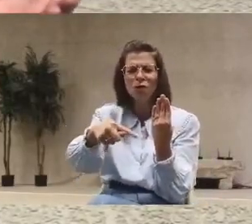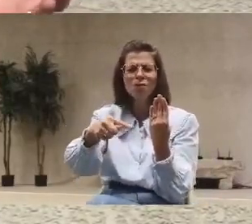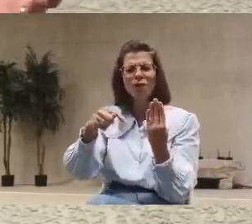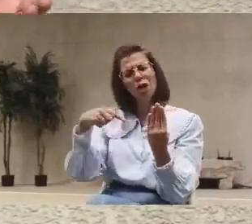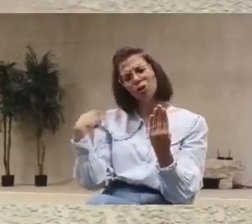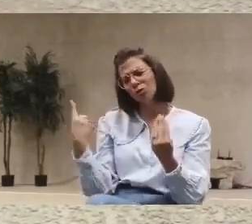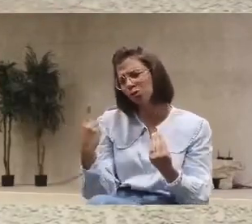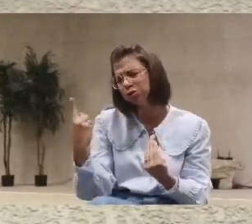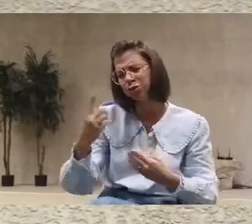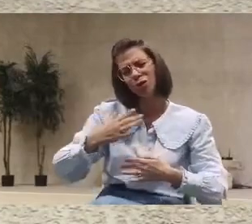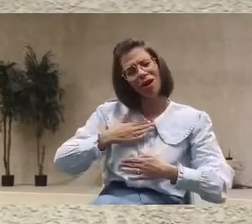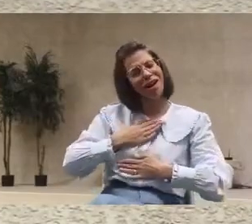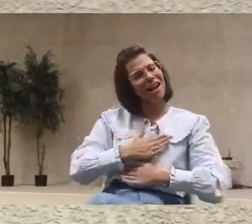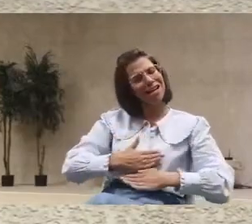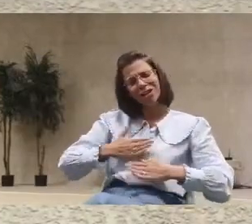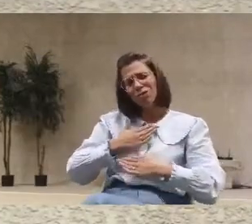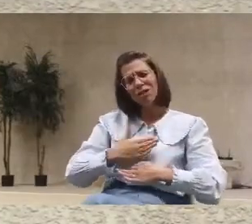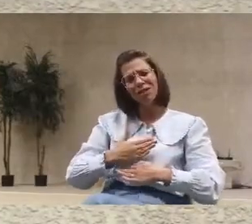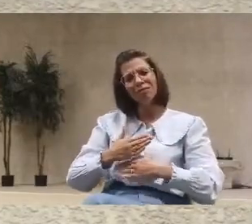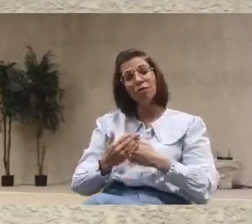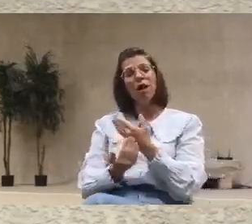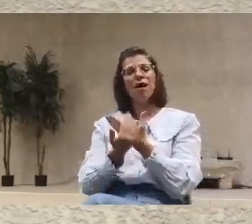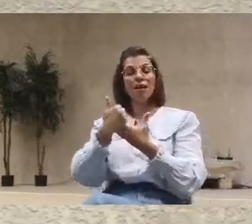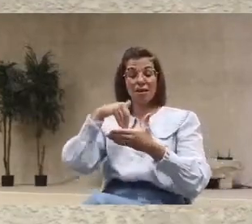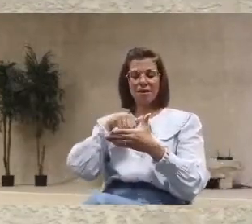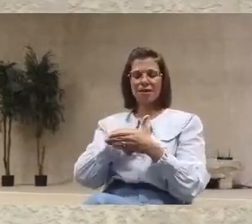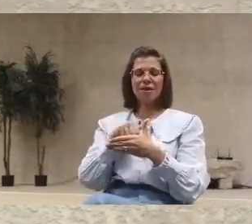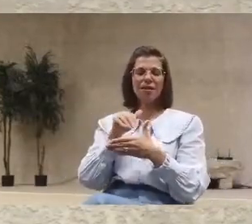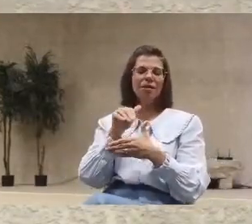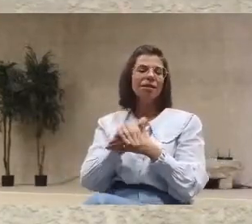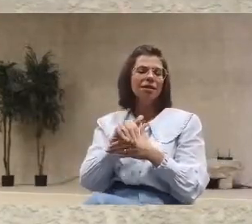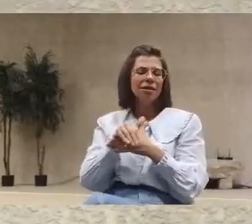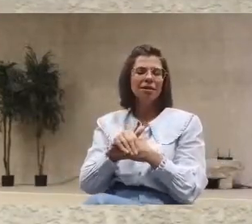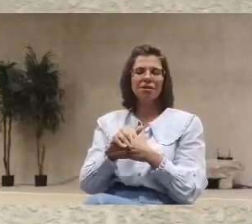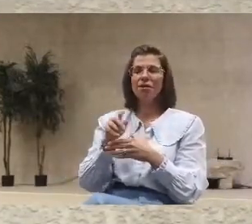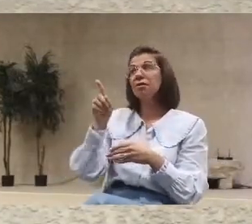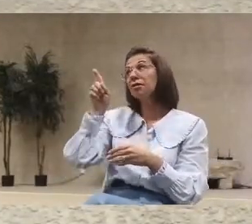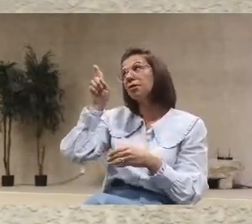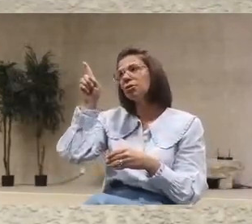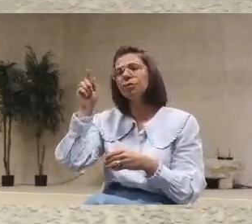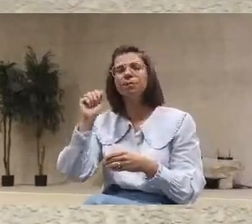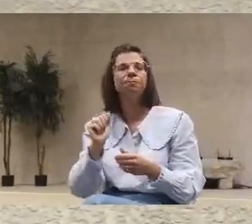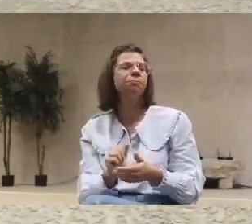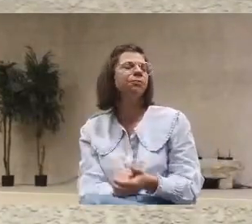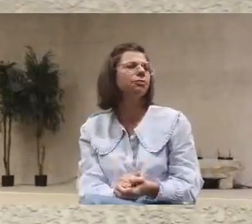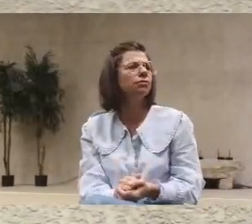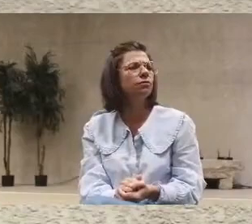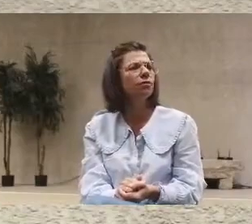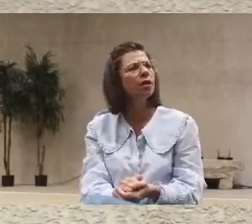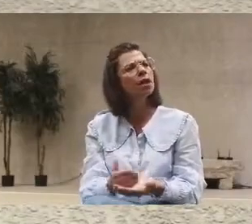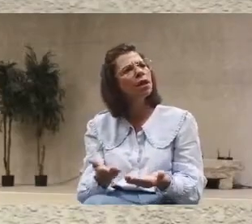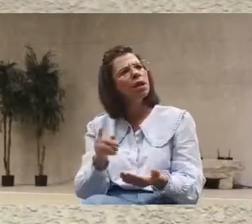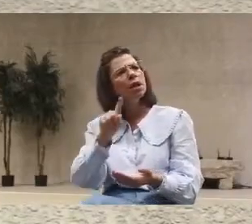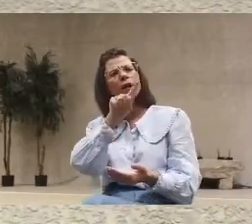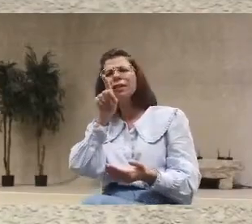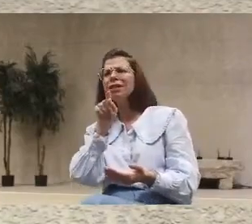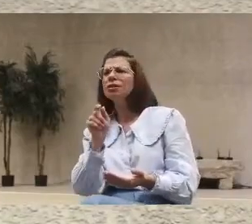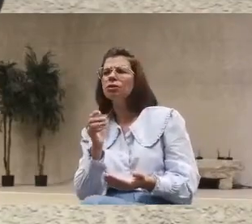Réjouissez-vous. Est-ce que le Seigneur va nous demander quelque chose qui n pas possible ?